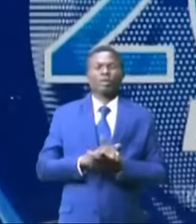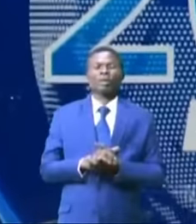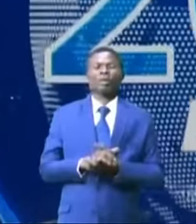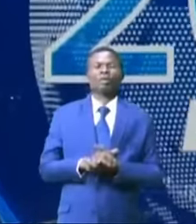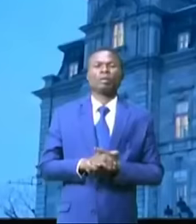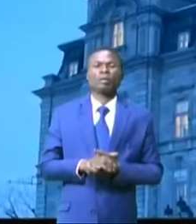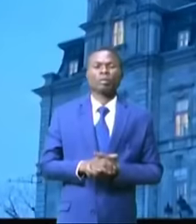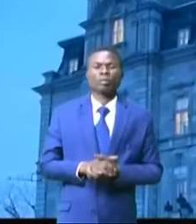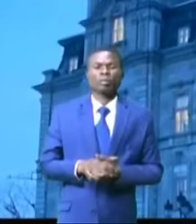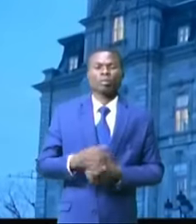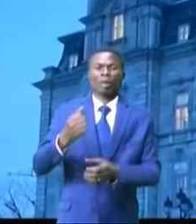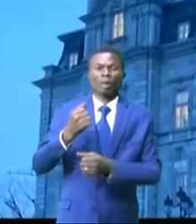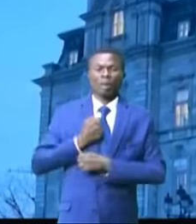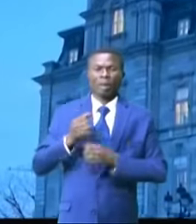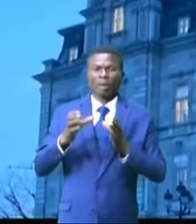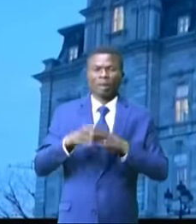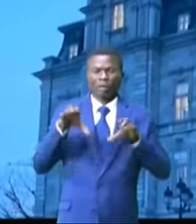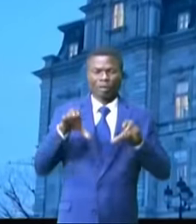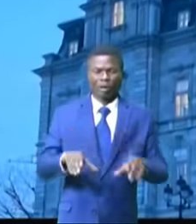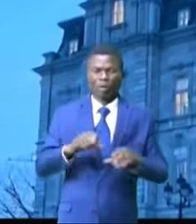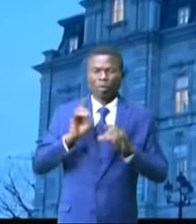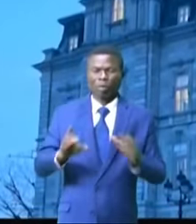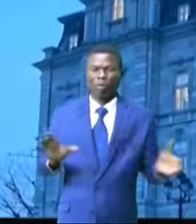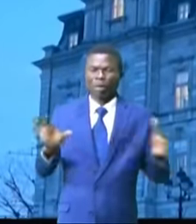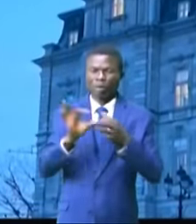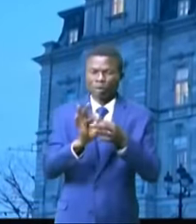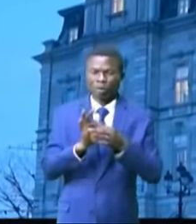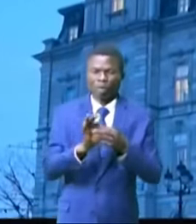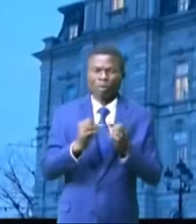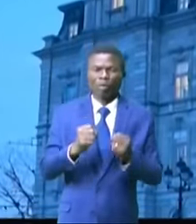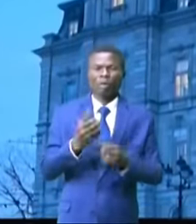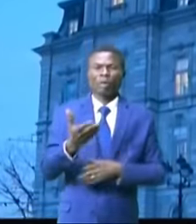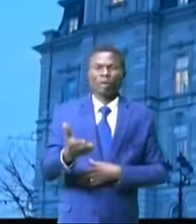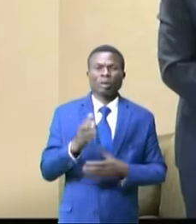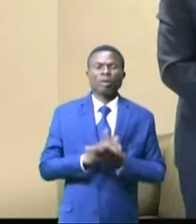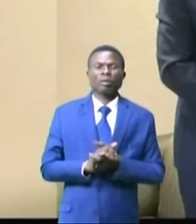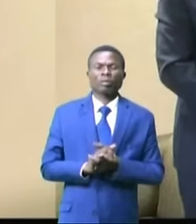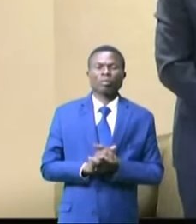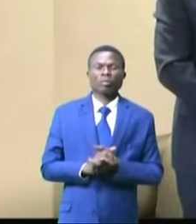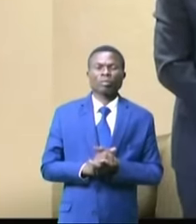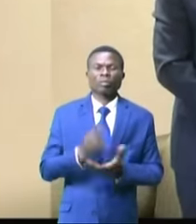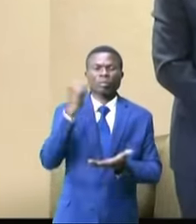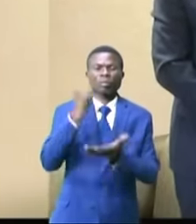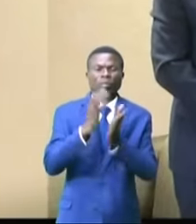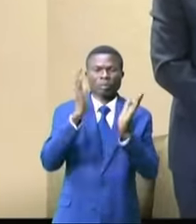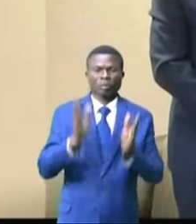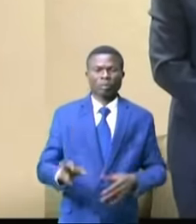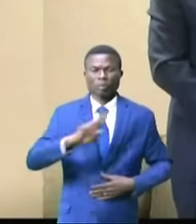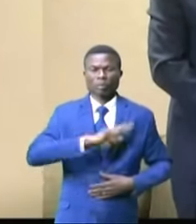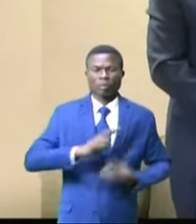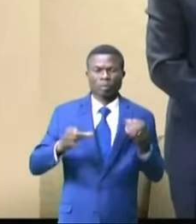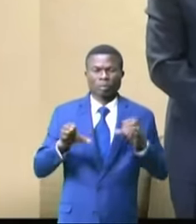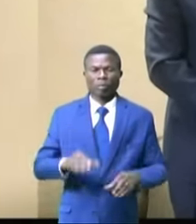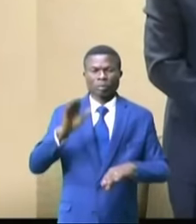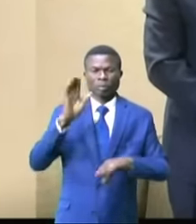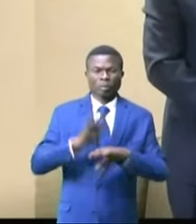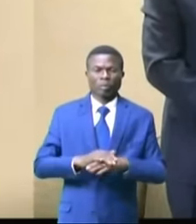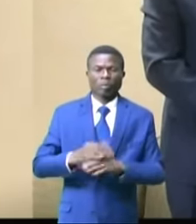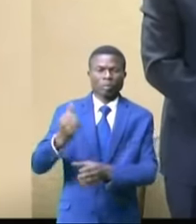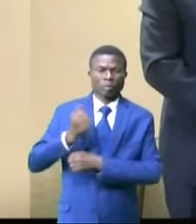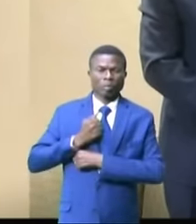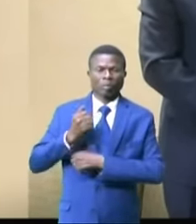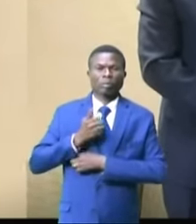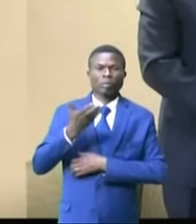compte-rendu. Lors de sa visite officielle à Québec au Canada, l'ambassadeur de la RDC au Canada, Jusqu'à